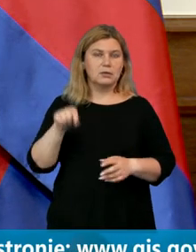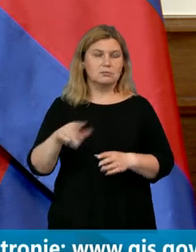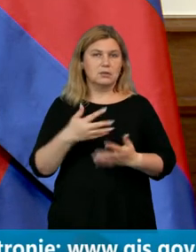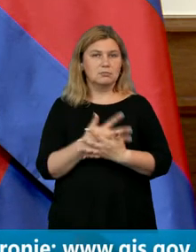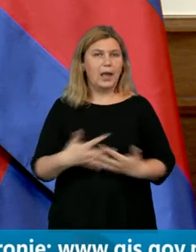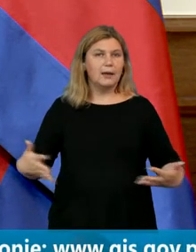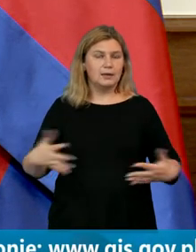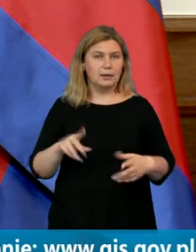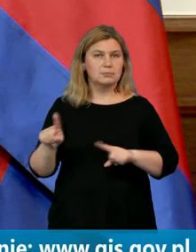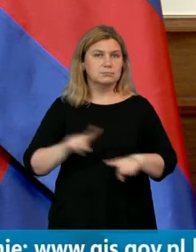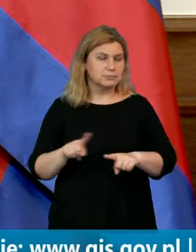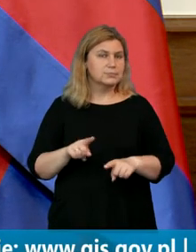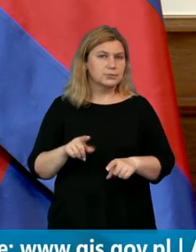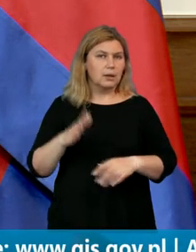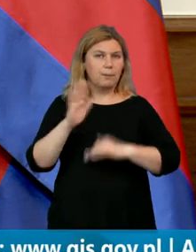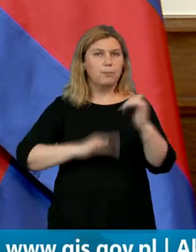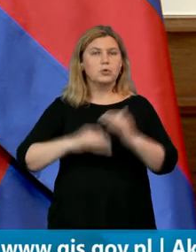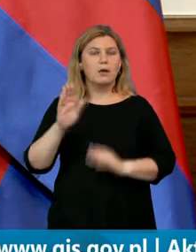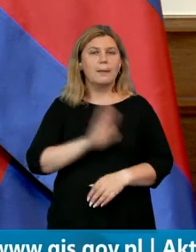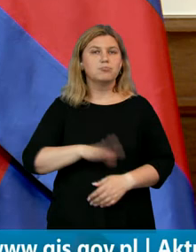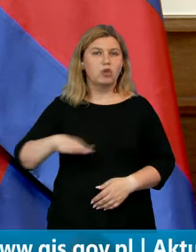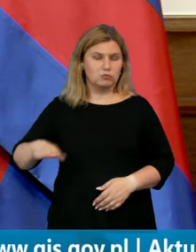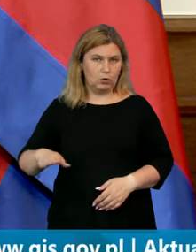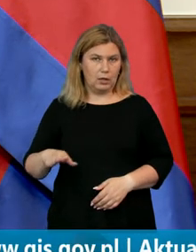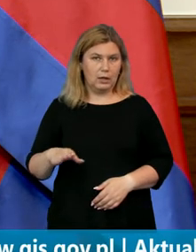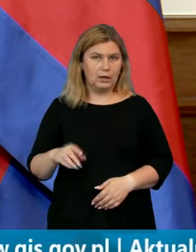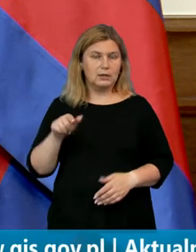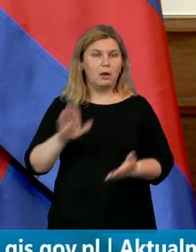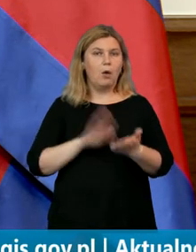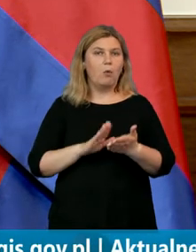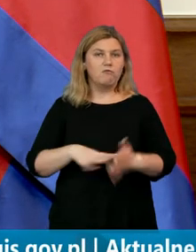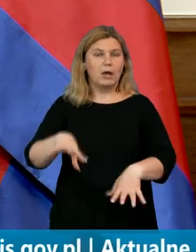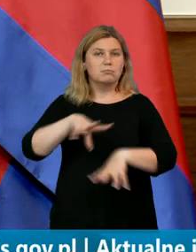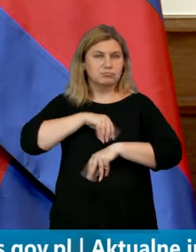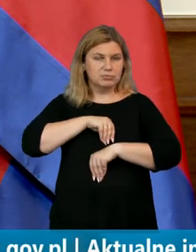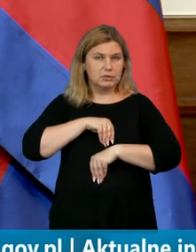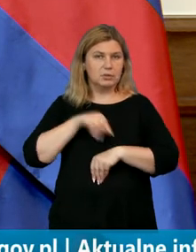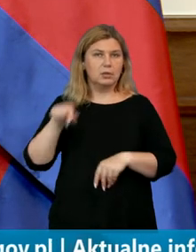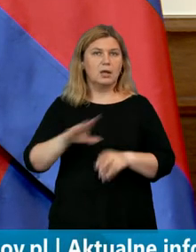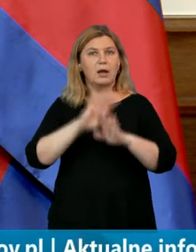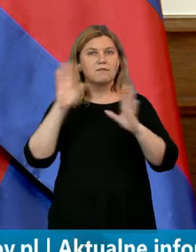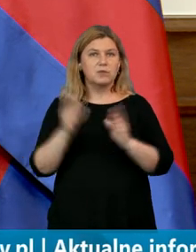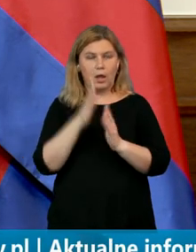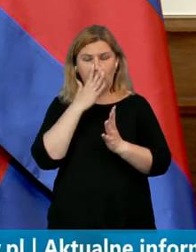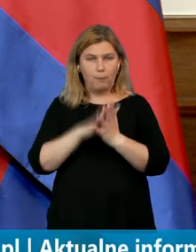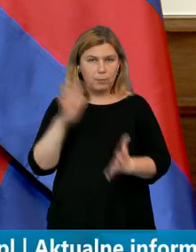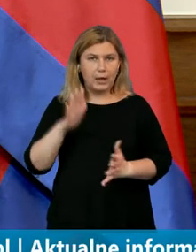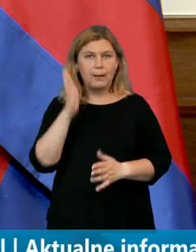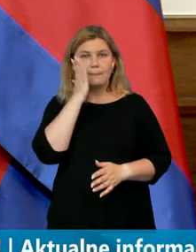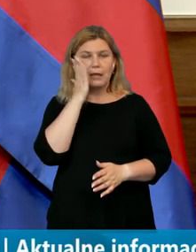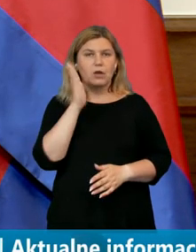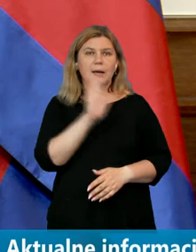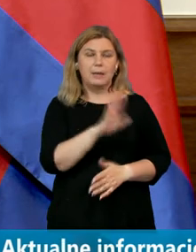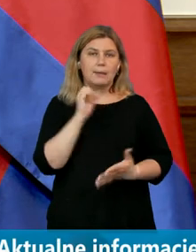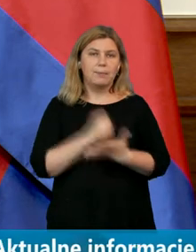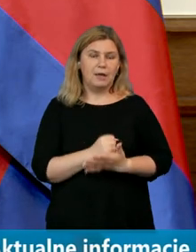pod budowę przedszkola. Taka uchwała została przyjęta, ta uchwała podlegała wszystkim opiniom, mieszkańcy mieli prawo też się